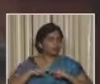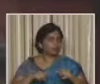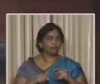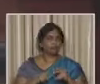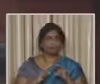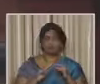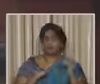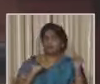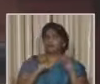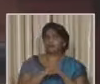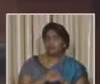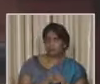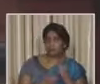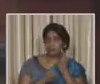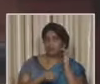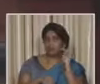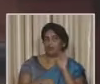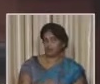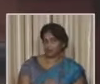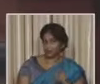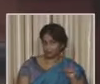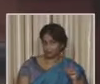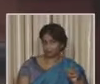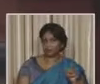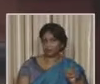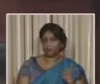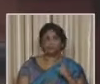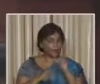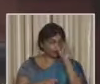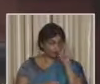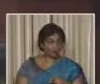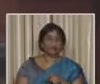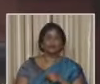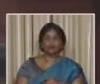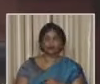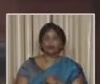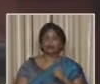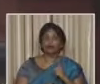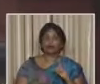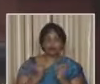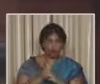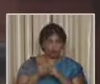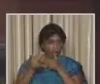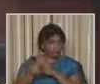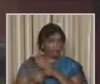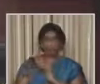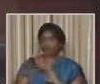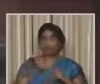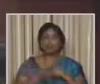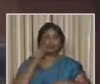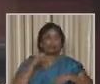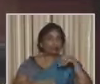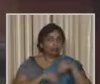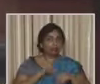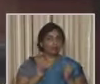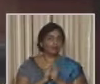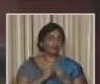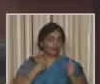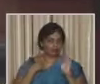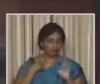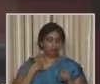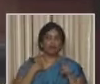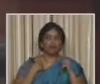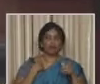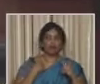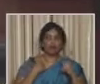என்பது விசாரணைகள் மூலம் வெளியாகியுள்ளது. எக்னலிகோடு கடத்தல் யுத்த செயற்பாடு அல்ல, அது ஒரு அரசியல் செயற்பாடாகும். அதற்கு